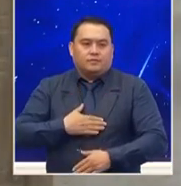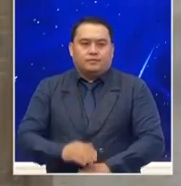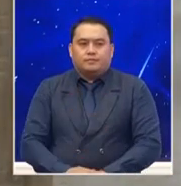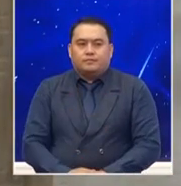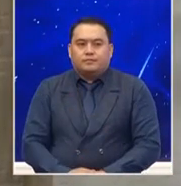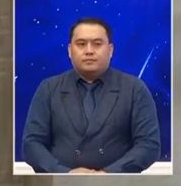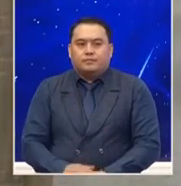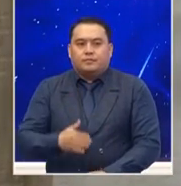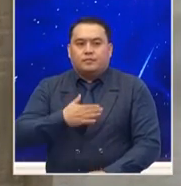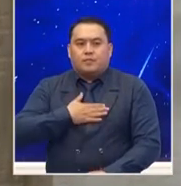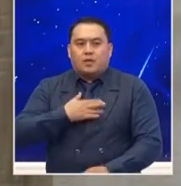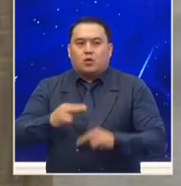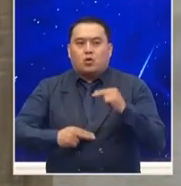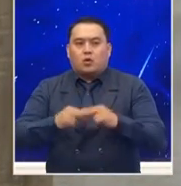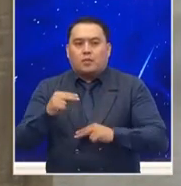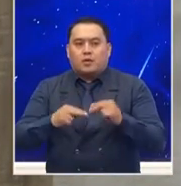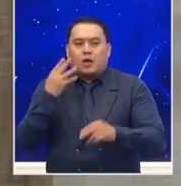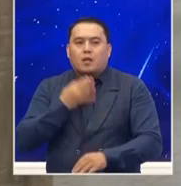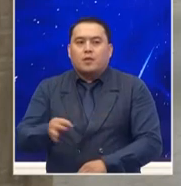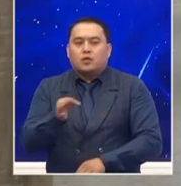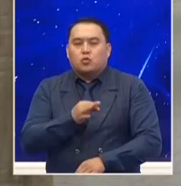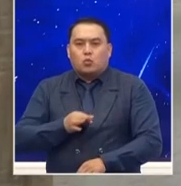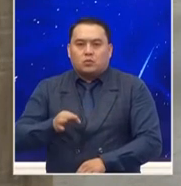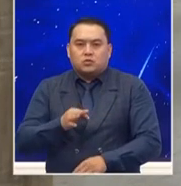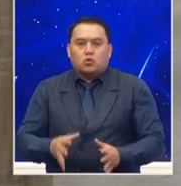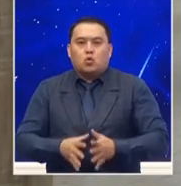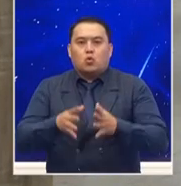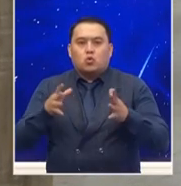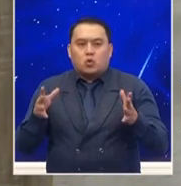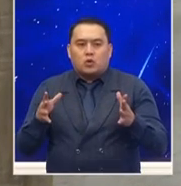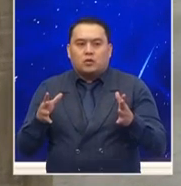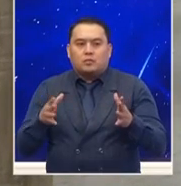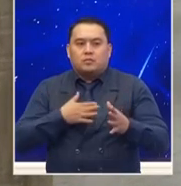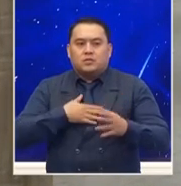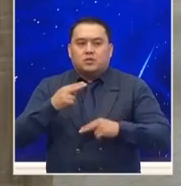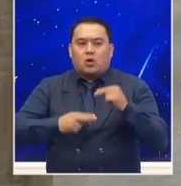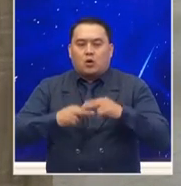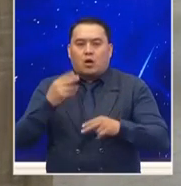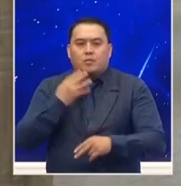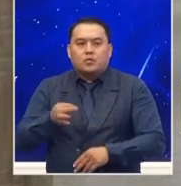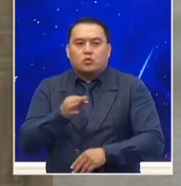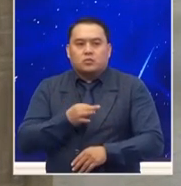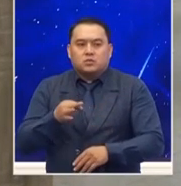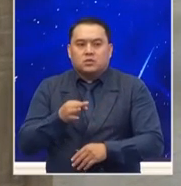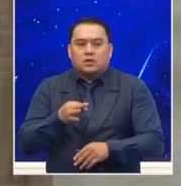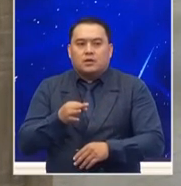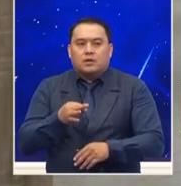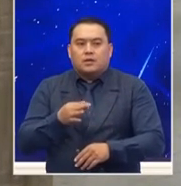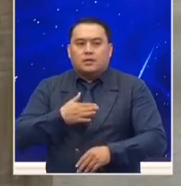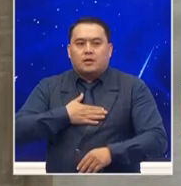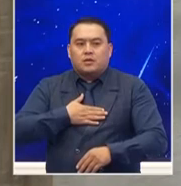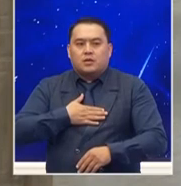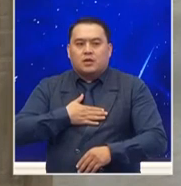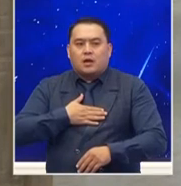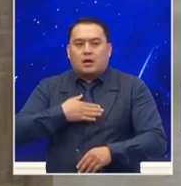Мен құрметті құрылышы Алматы облысына үлкен үлес қосқан Шормақов Аманжол Мұхамеджанұлының баласымын. Қазір